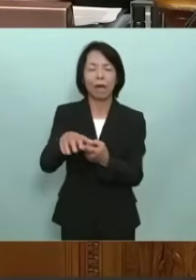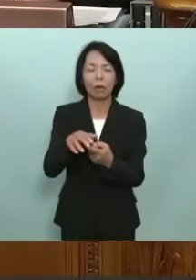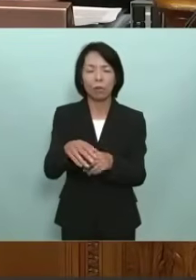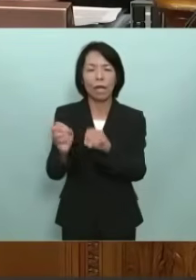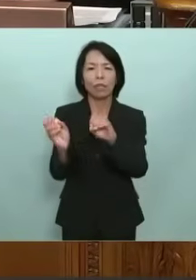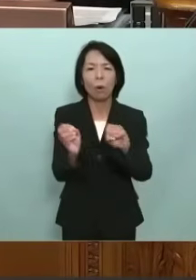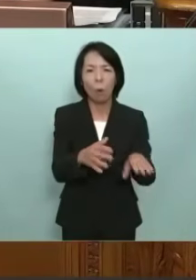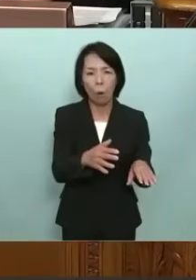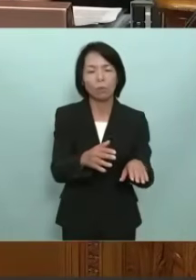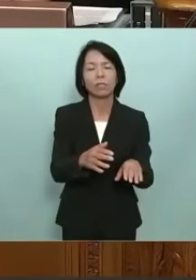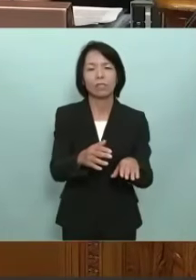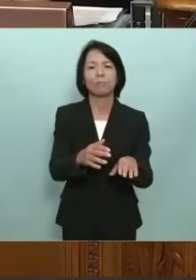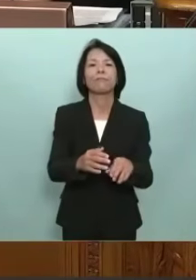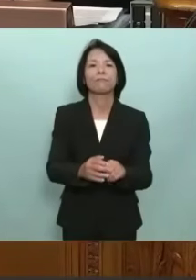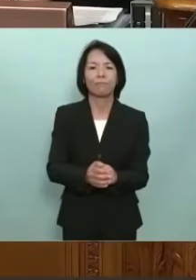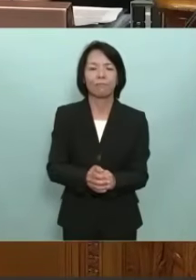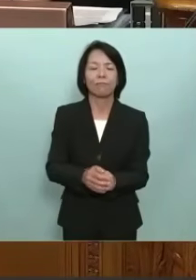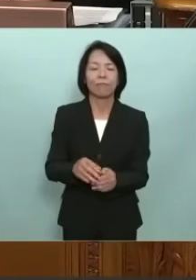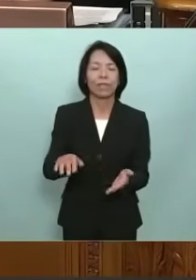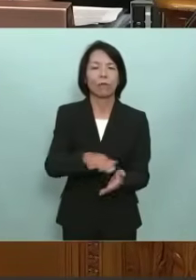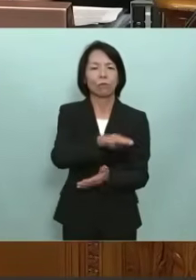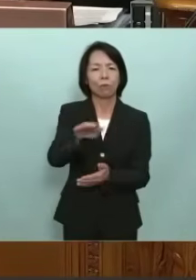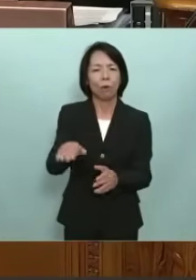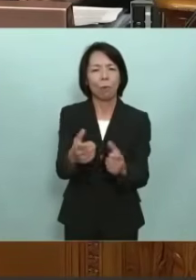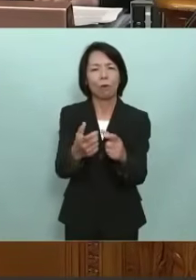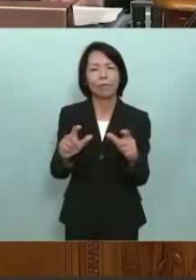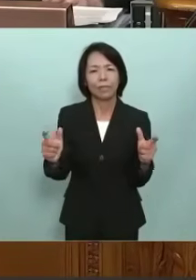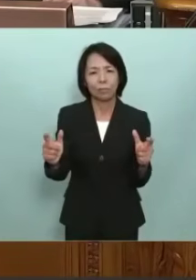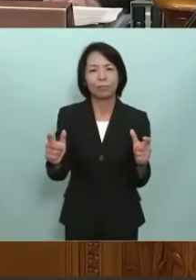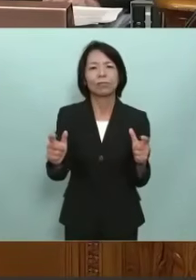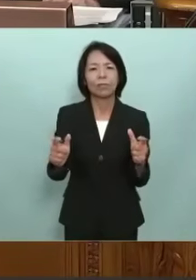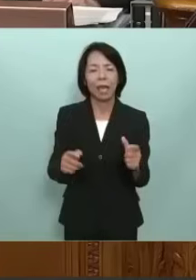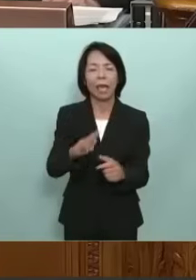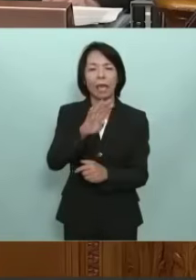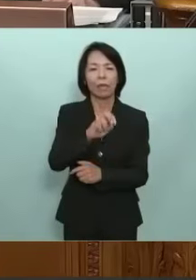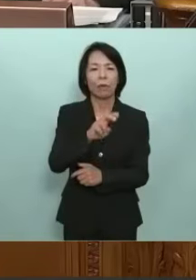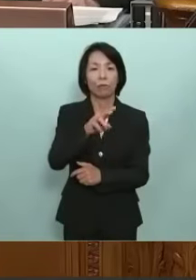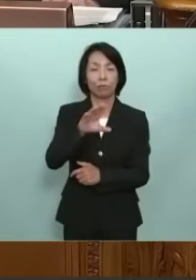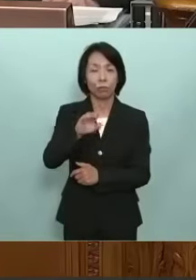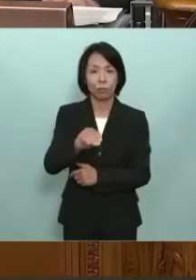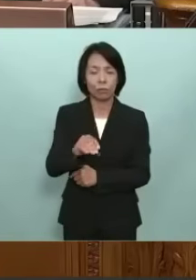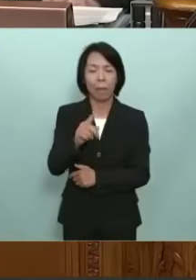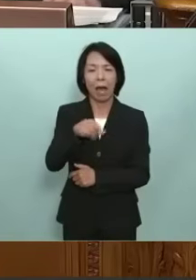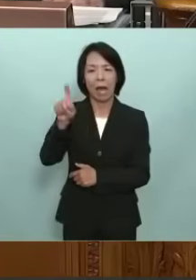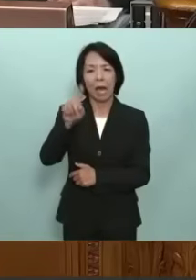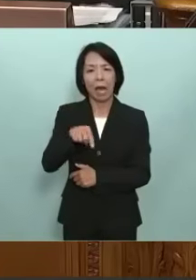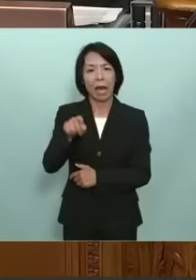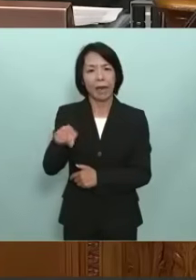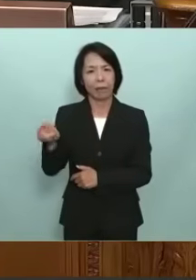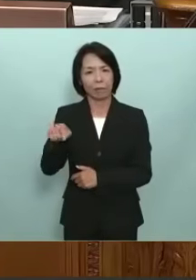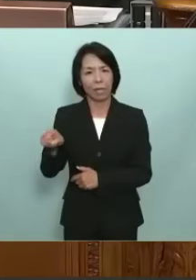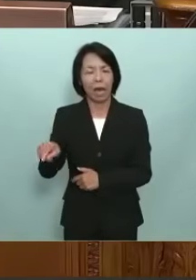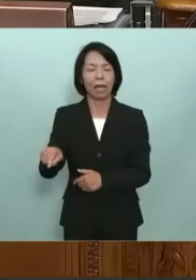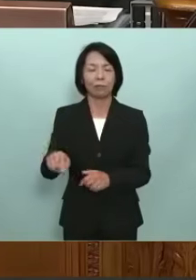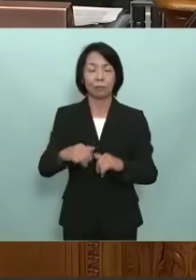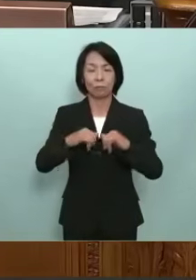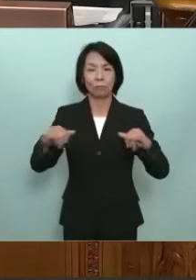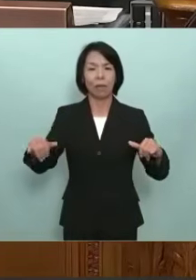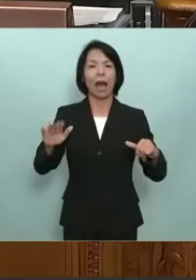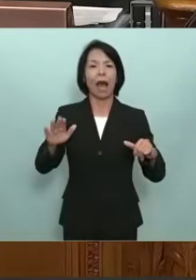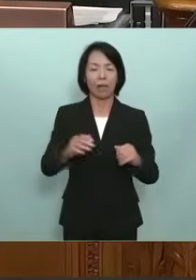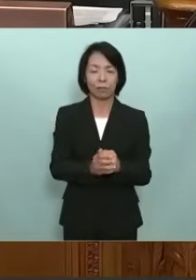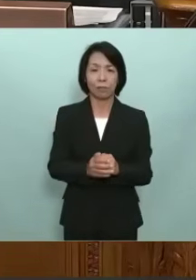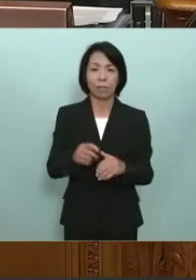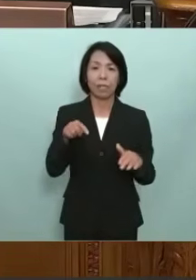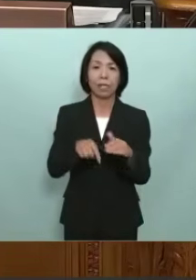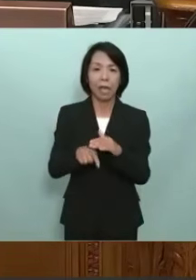放作法地も増え続け42万ヘクタールを超えました原因明らかで